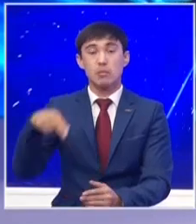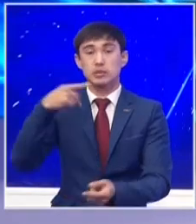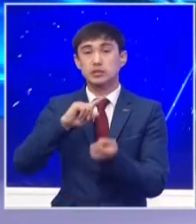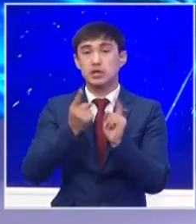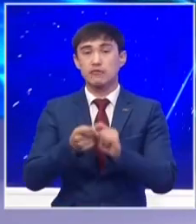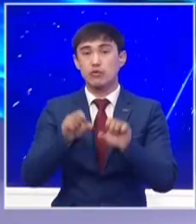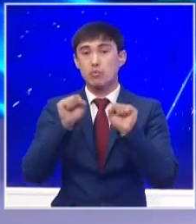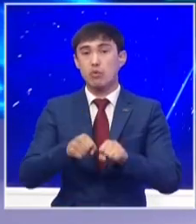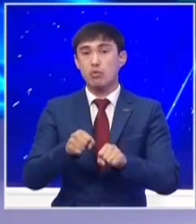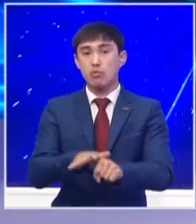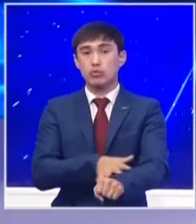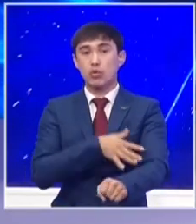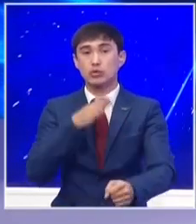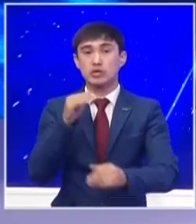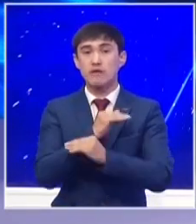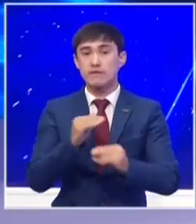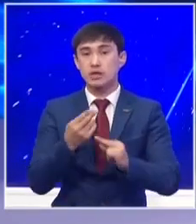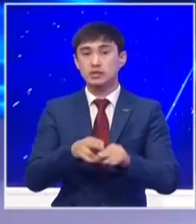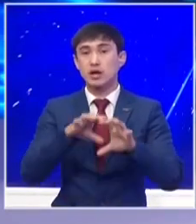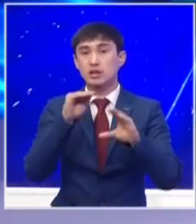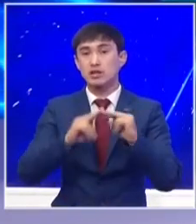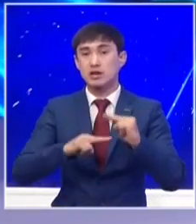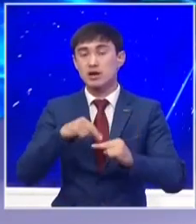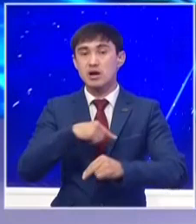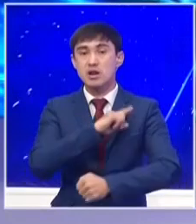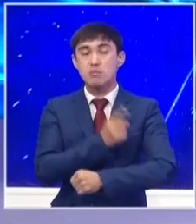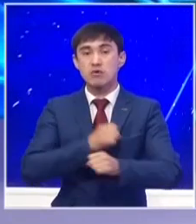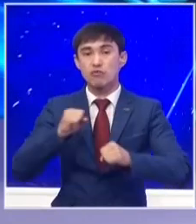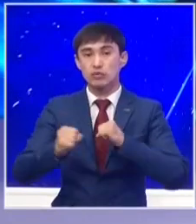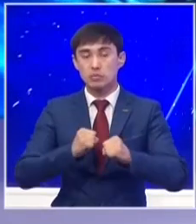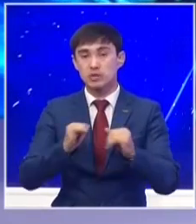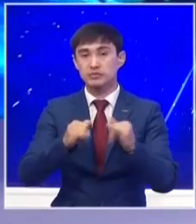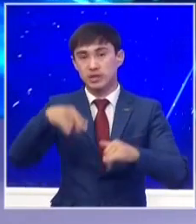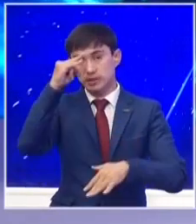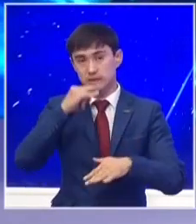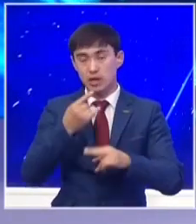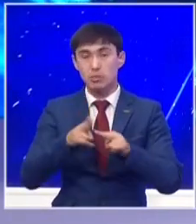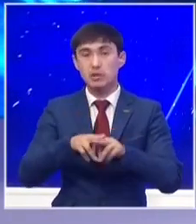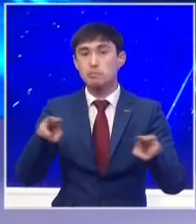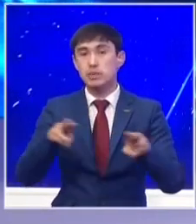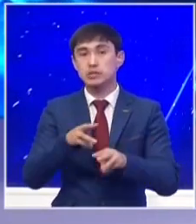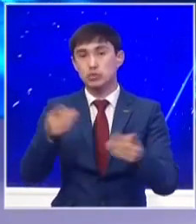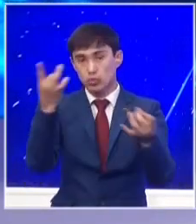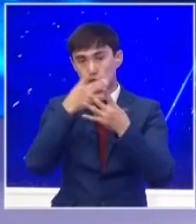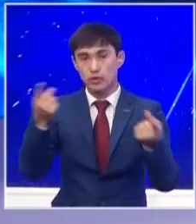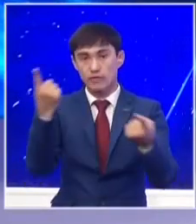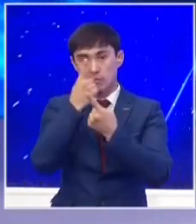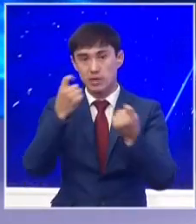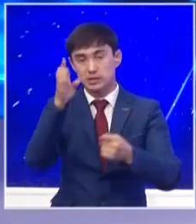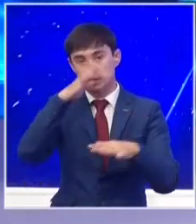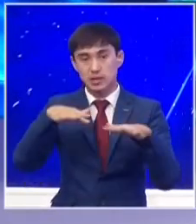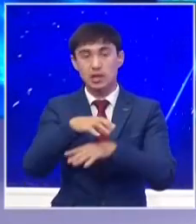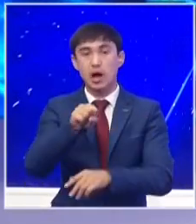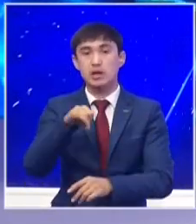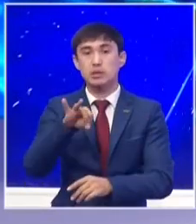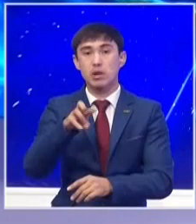Президентские реформы имеют долгосрочный эффект и закладывают крепкий фундамент для развития Казахстана. Об этом министр культуры и информации страны